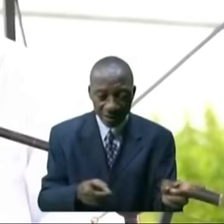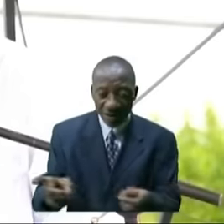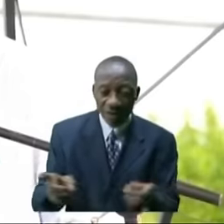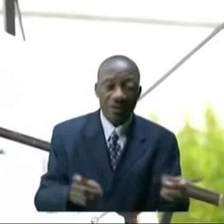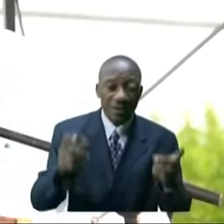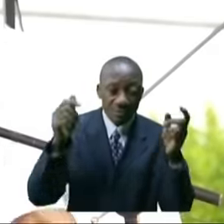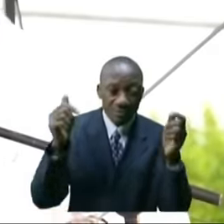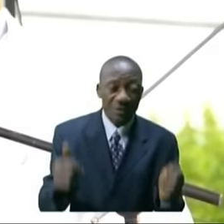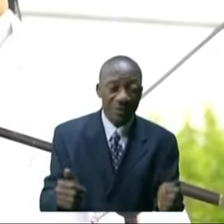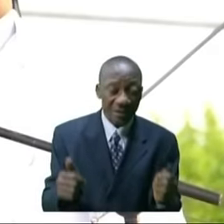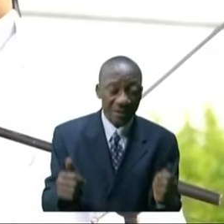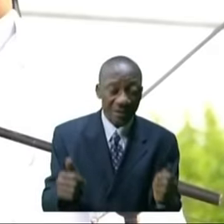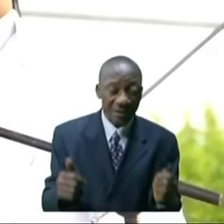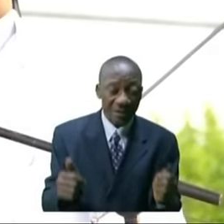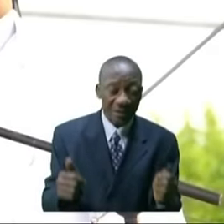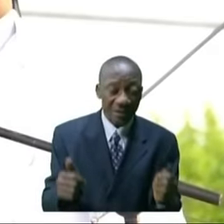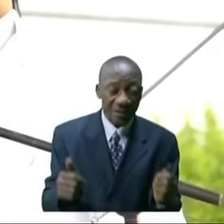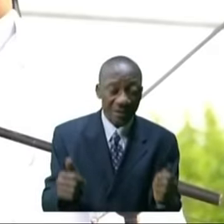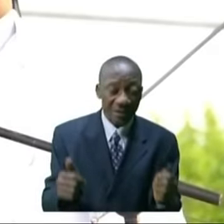la redevabilité